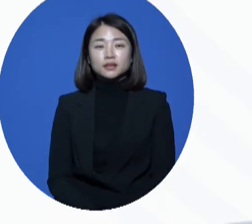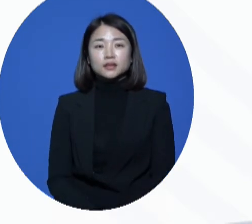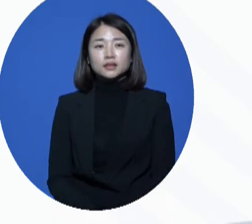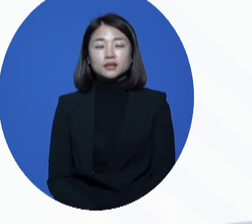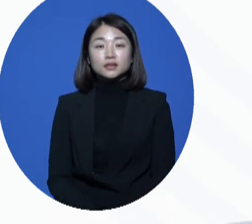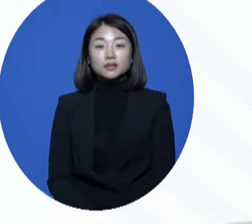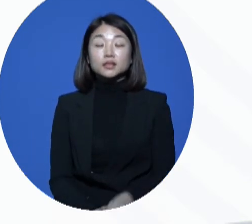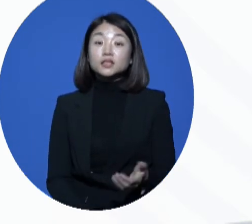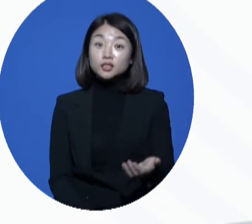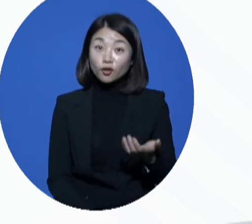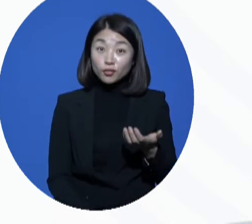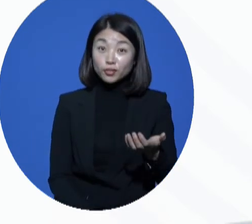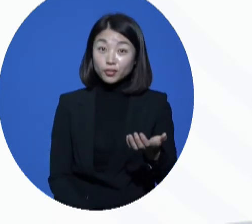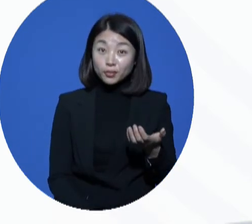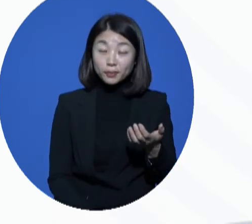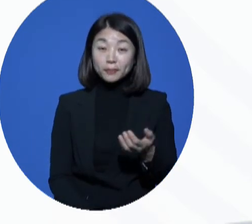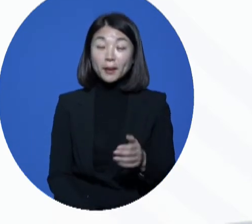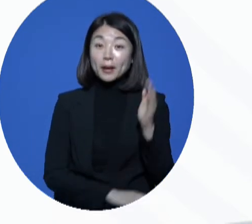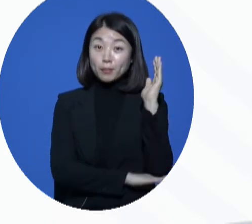앞선 지금